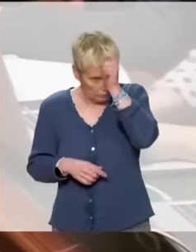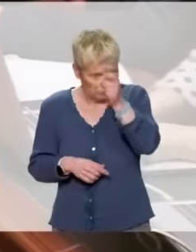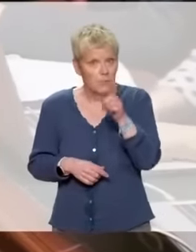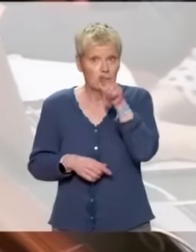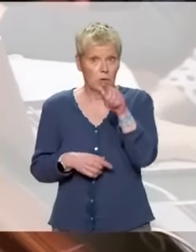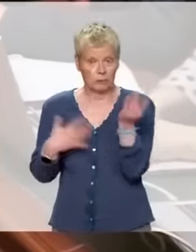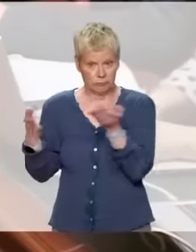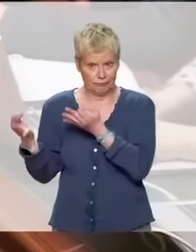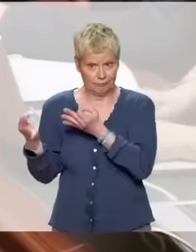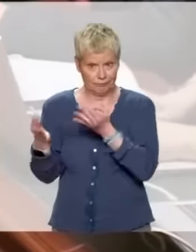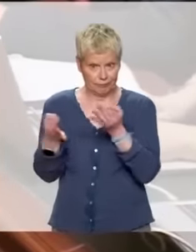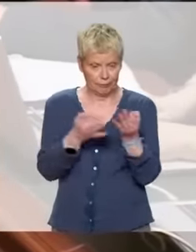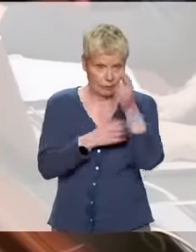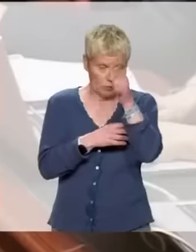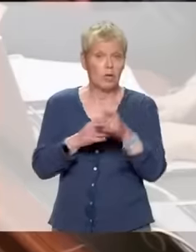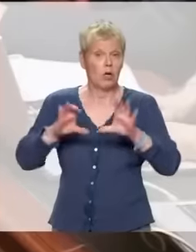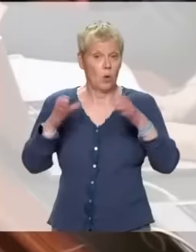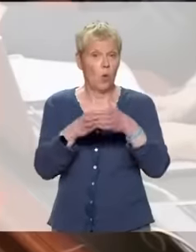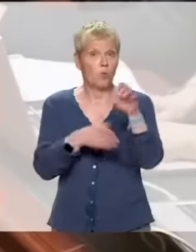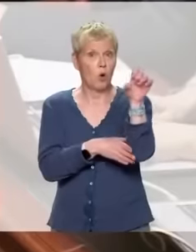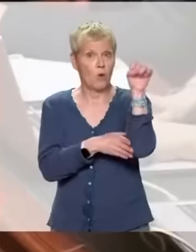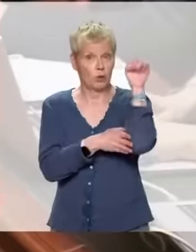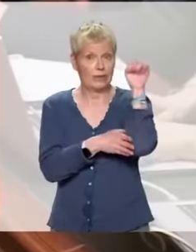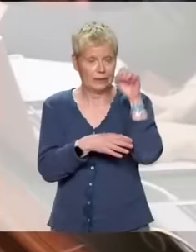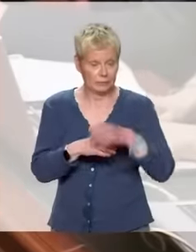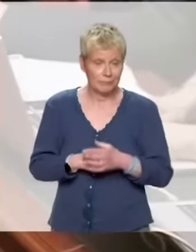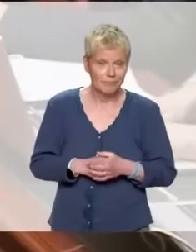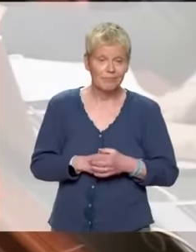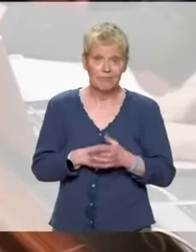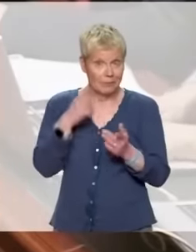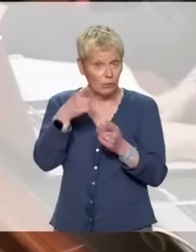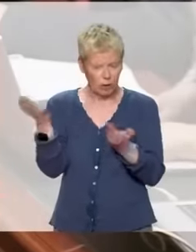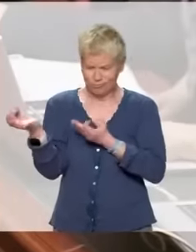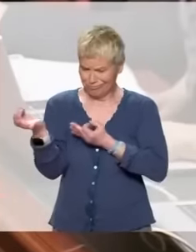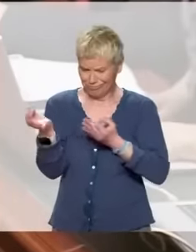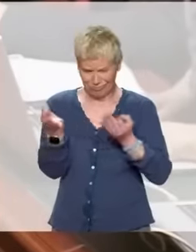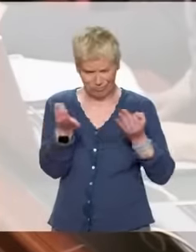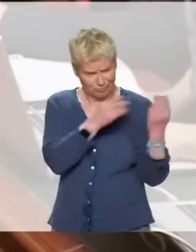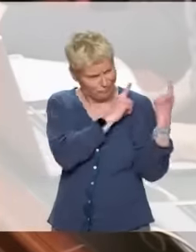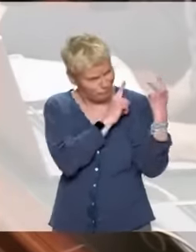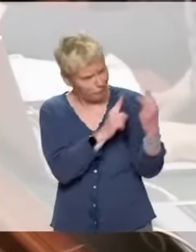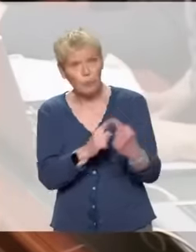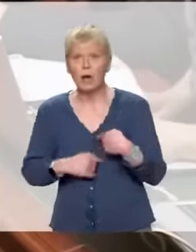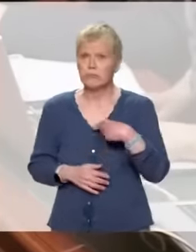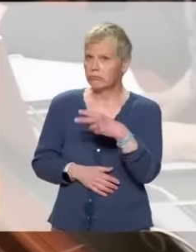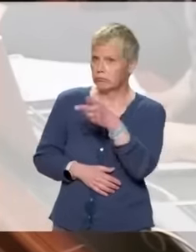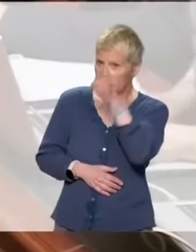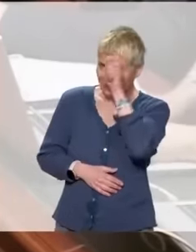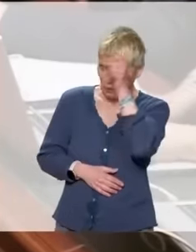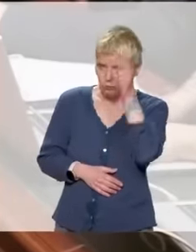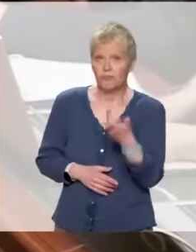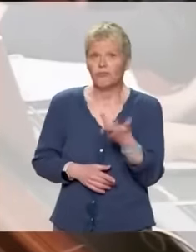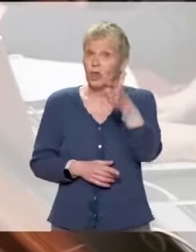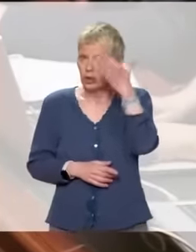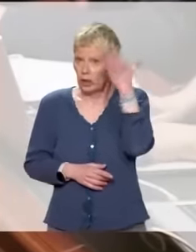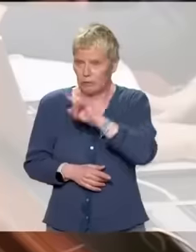cohérence de la position du groupe communiste. Je n'en partage pas les orientations, mais je la salue. Je veux simplement vous rassurer